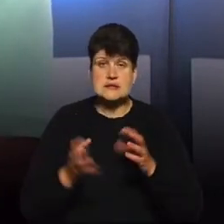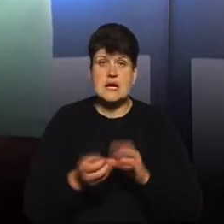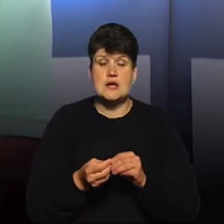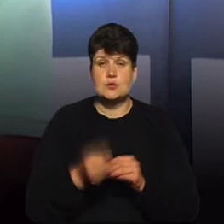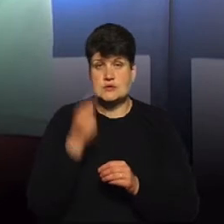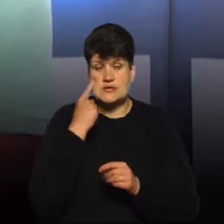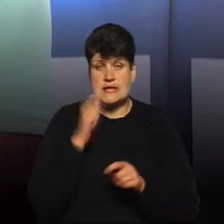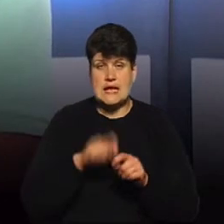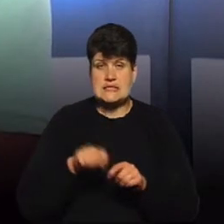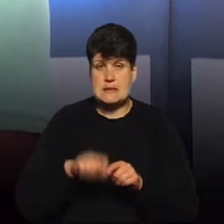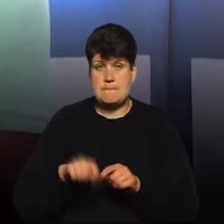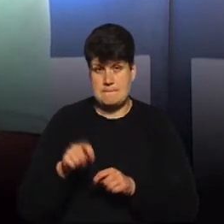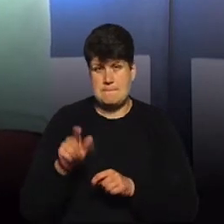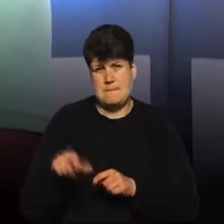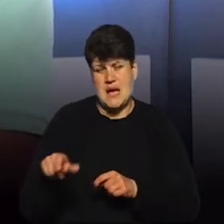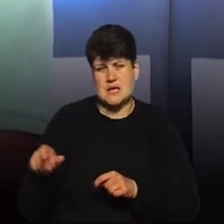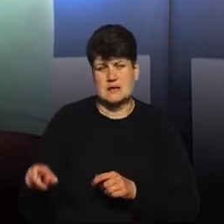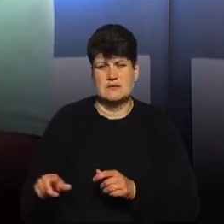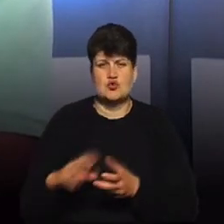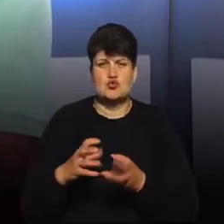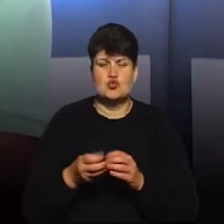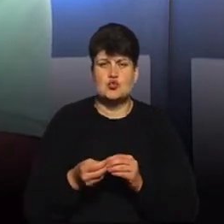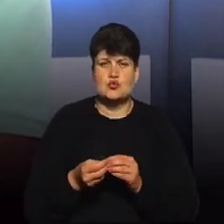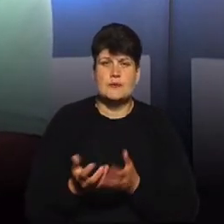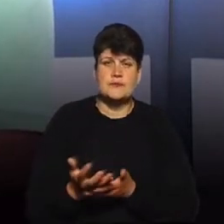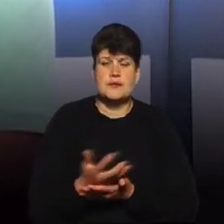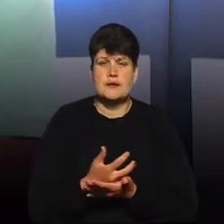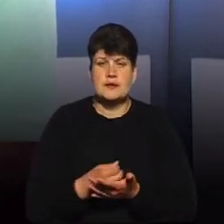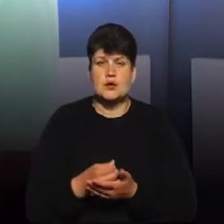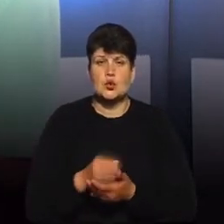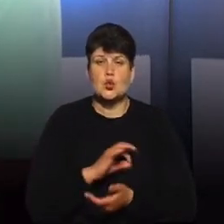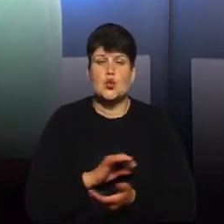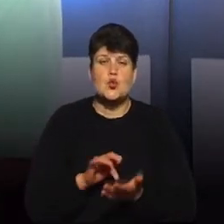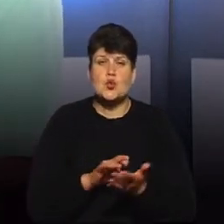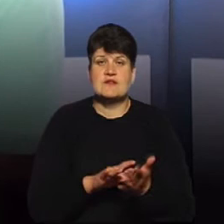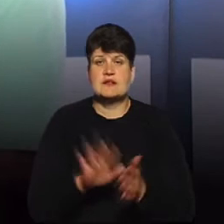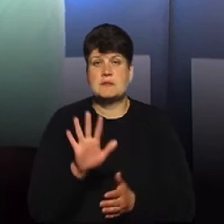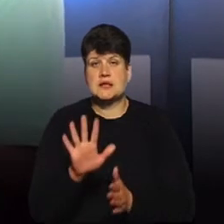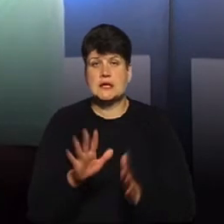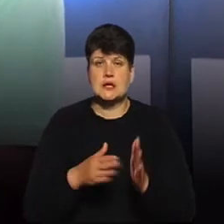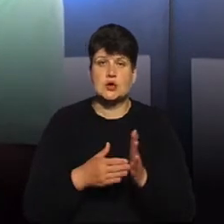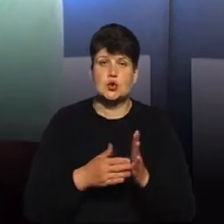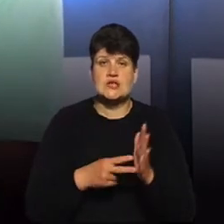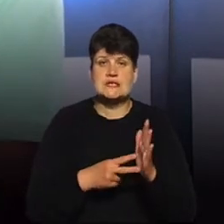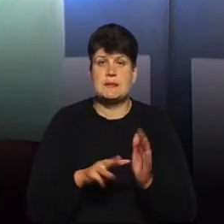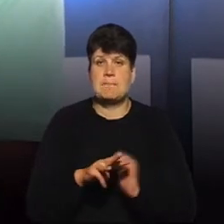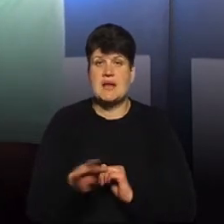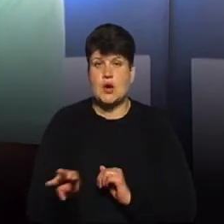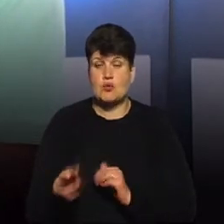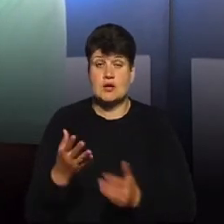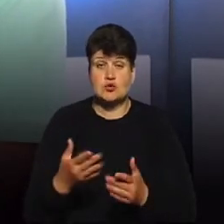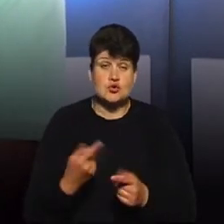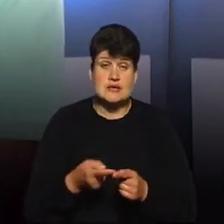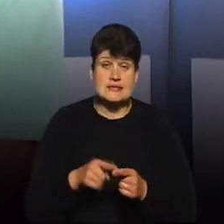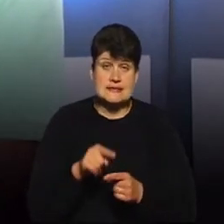сума надходжень від туризму сягала від 5 до 7 мільйонів. Якщо ми, за даними компанії